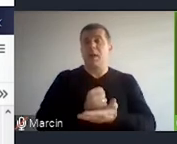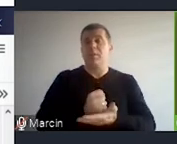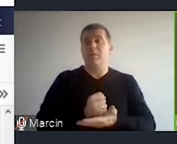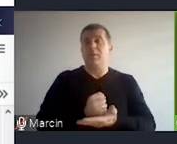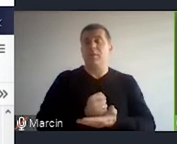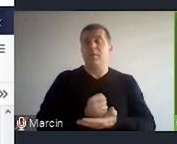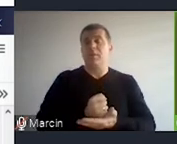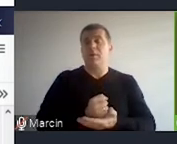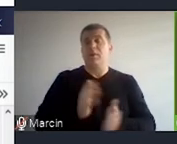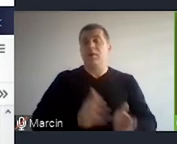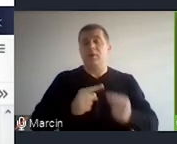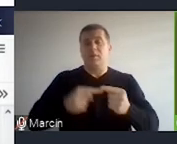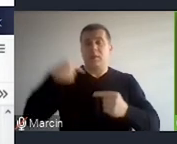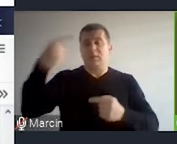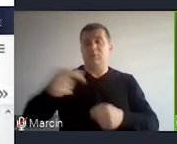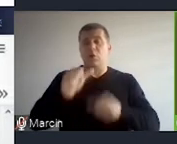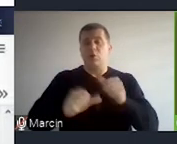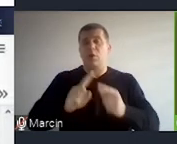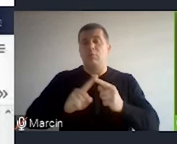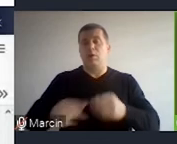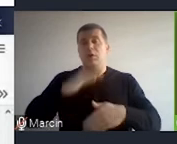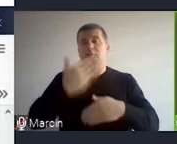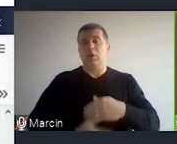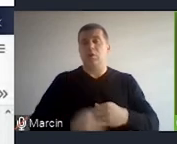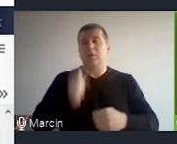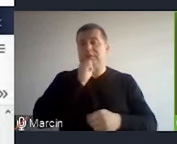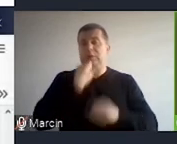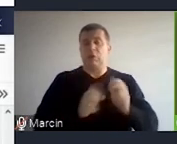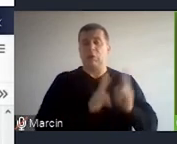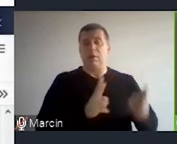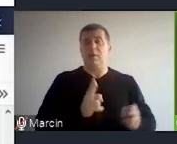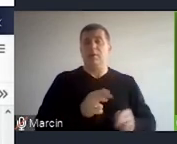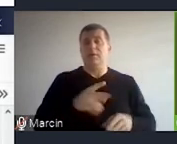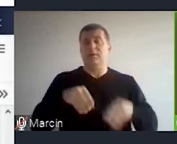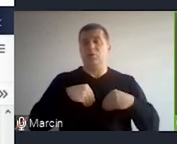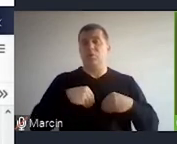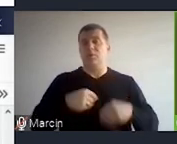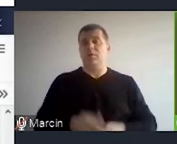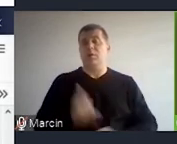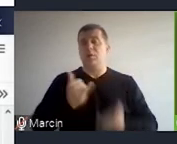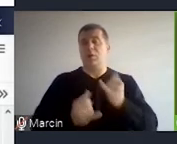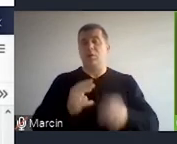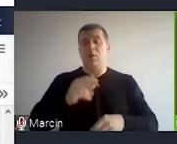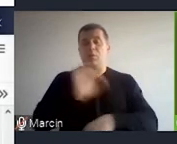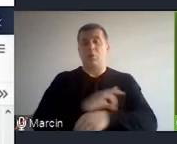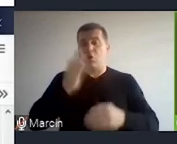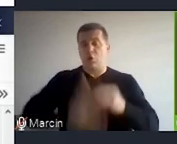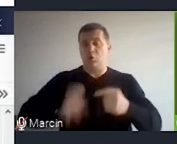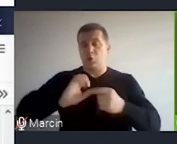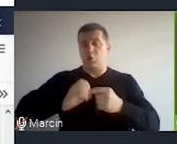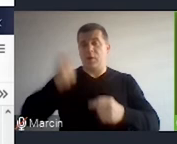w następnym roku po zakończeniu danego roku zatrudnienia. Czyli jeśli projekt kończy się w